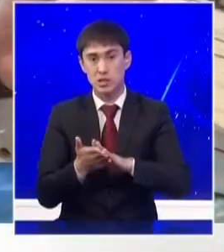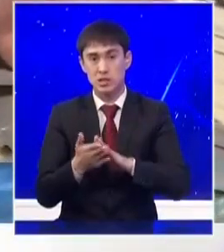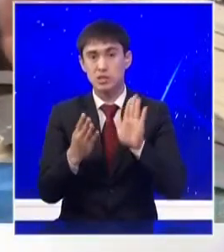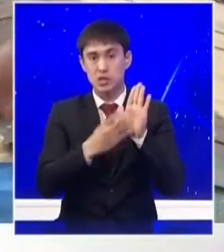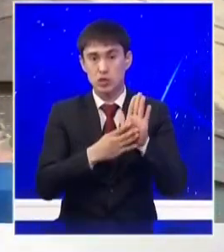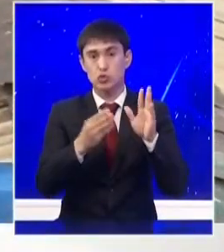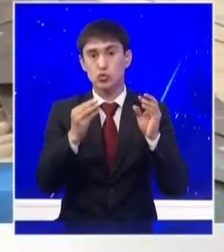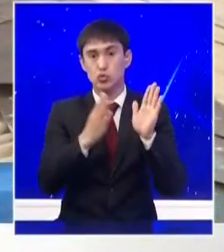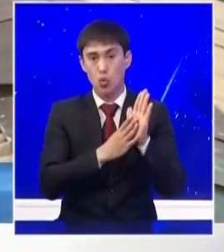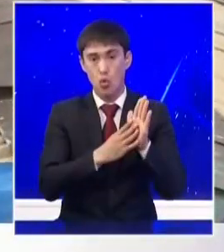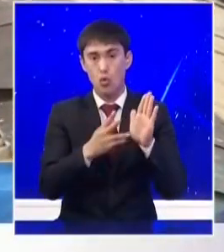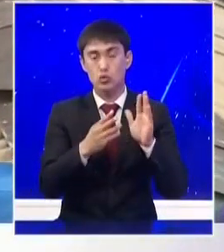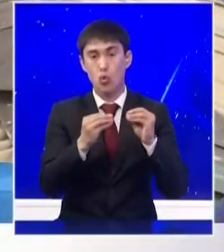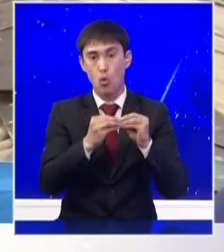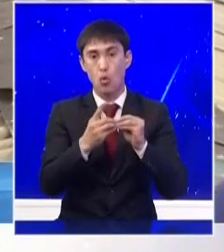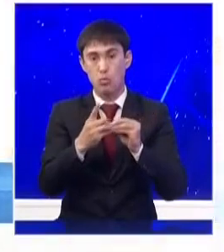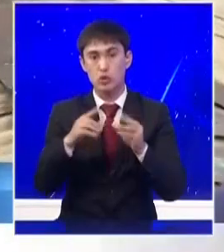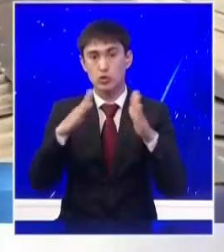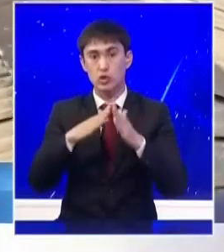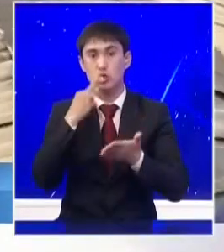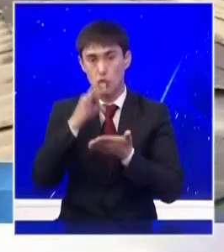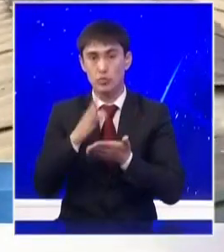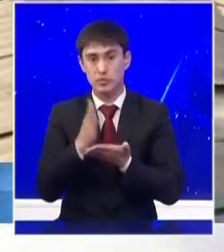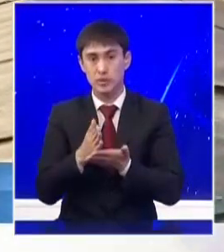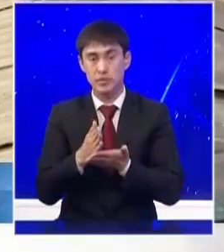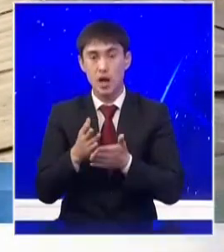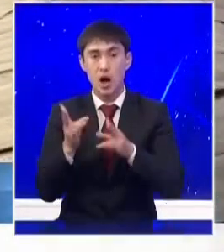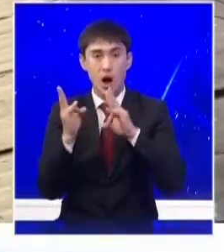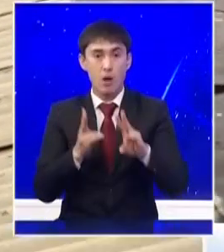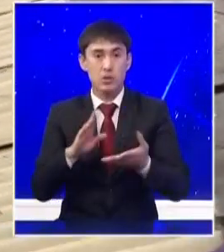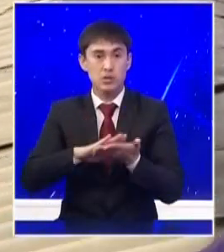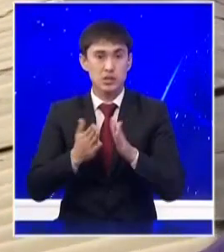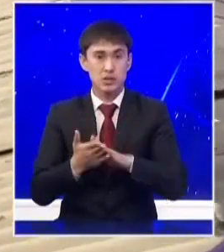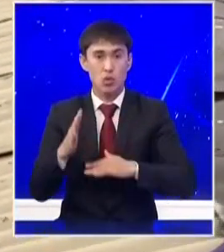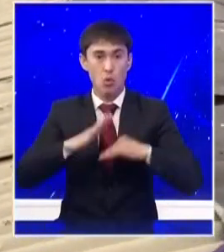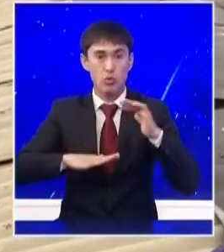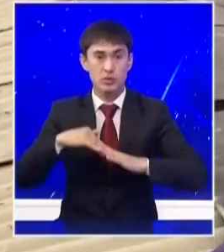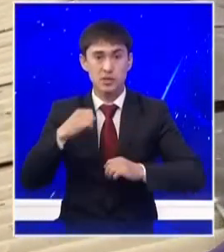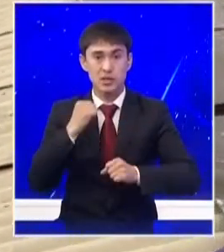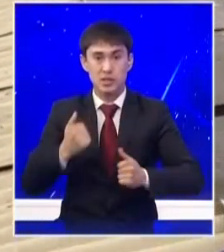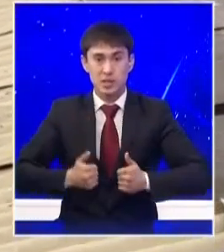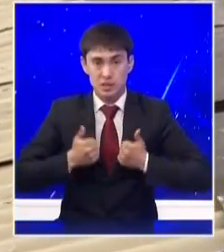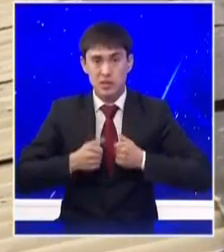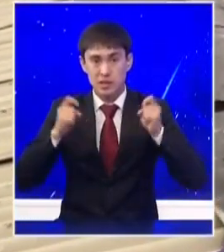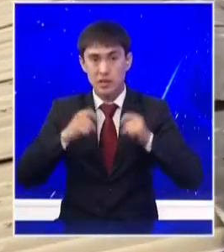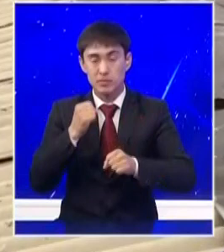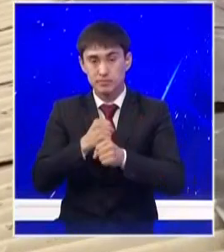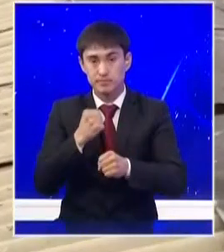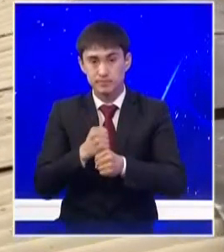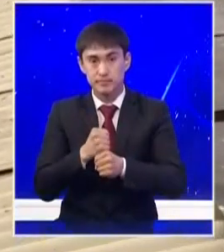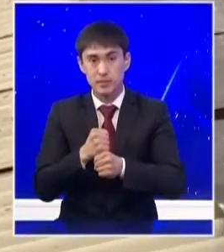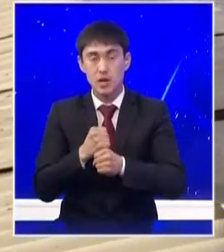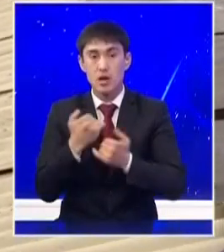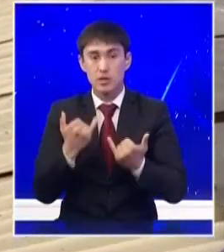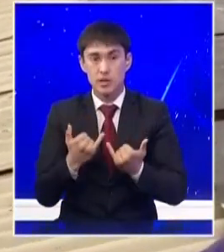8-9-11 үйлерге жауаптымыз біз қараймыз. Енді мына апаттық жағдайда енді біздің қолымыздан келгенше жамап келдік осы уақытқа дейін.